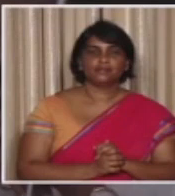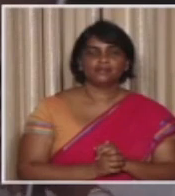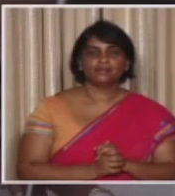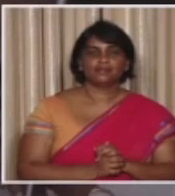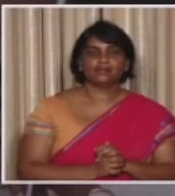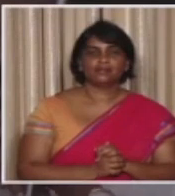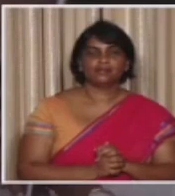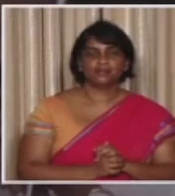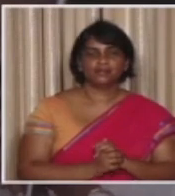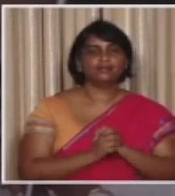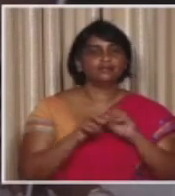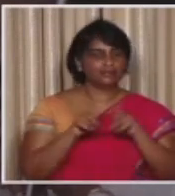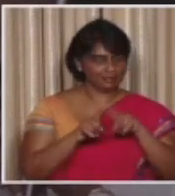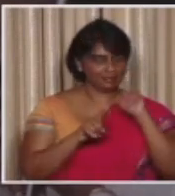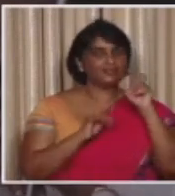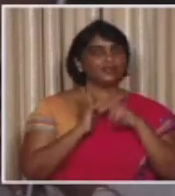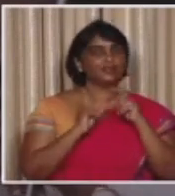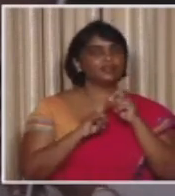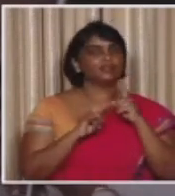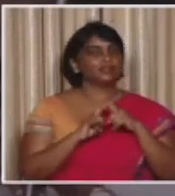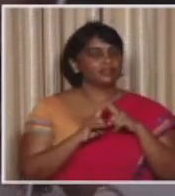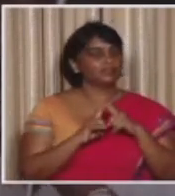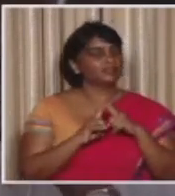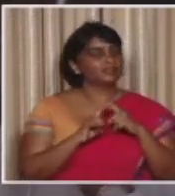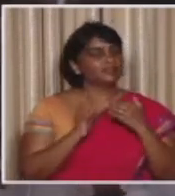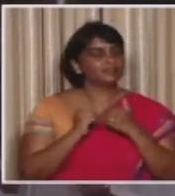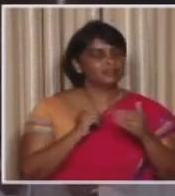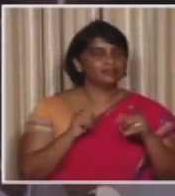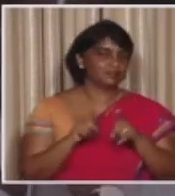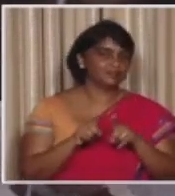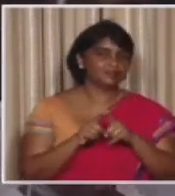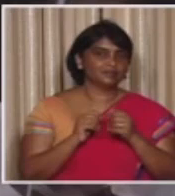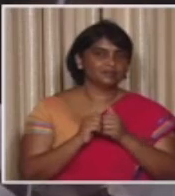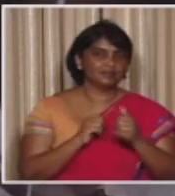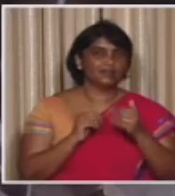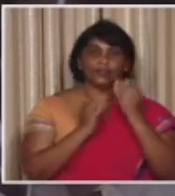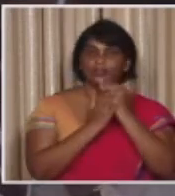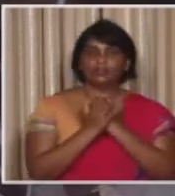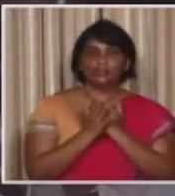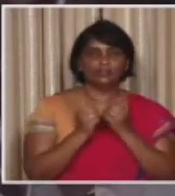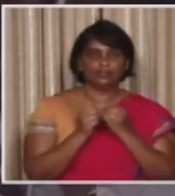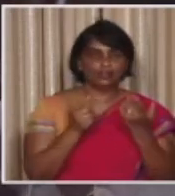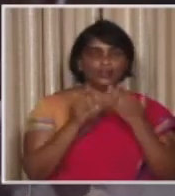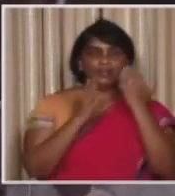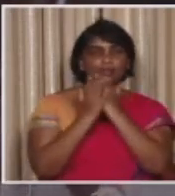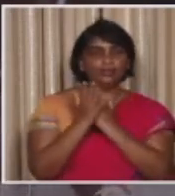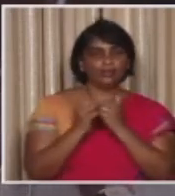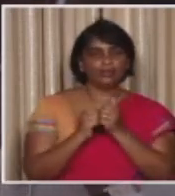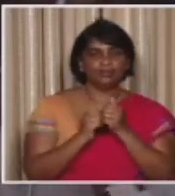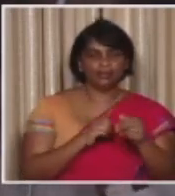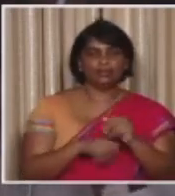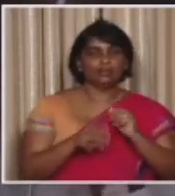සභාවේ එහෙම නැත්නම් කෝපා කමිටුවේ මේක විගණනය කරලා අපි ඉවර කරනවා හැබැයි බොහෝ වෙලාවට සභාපතිතුමල්ලා